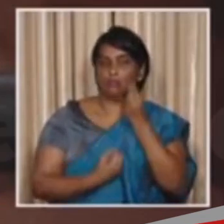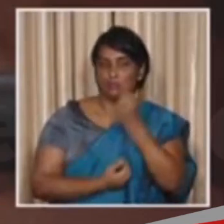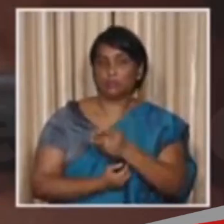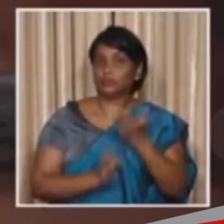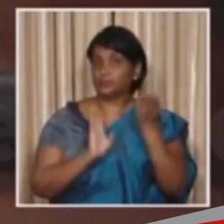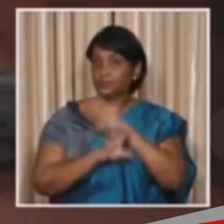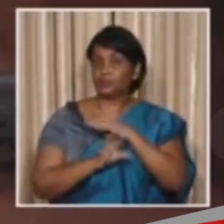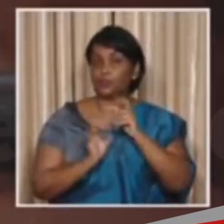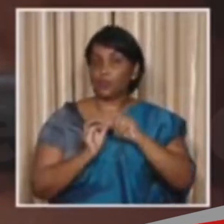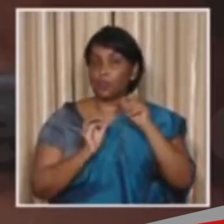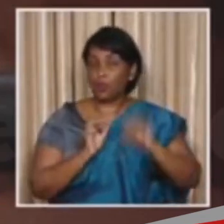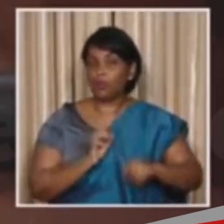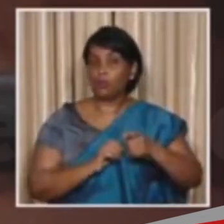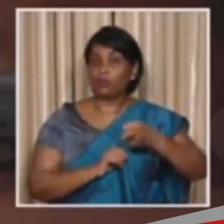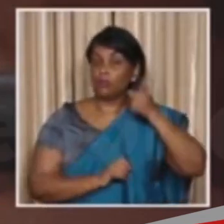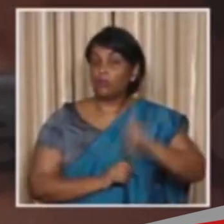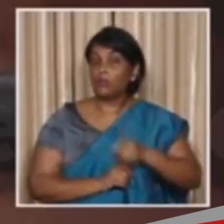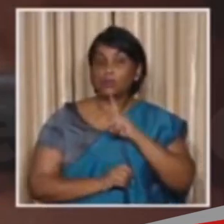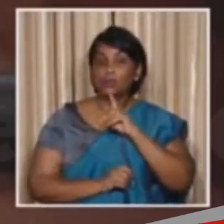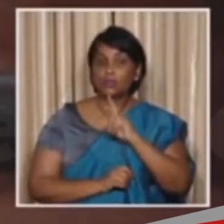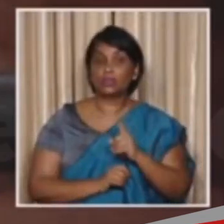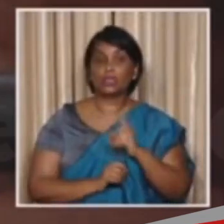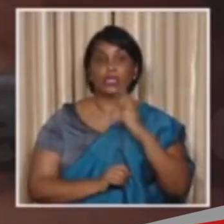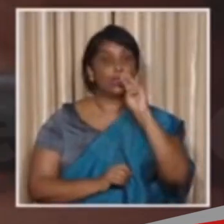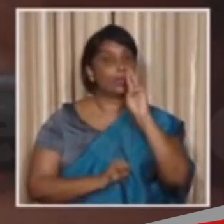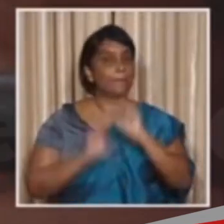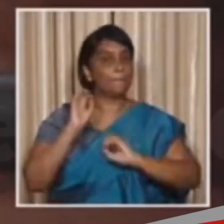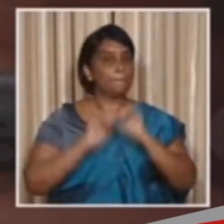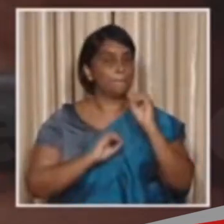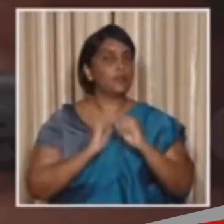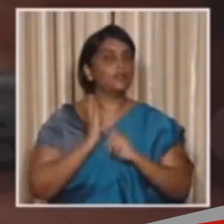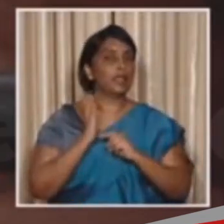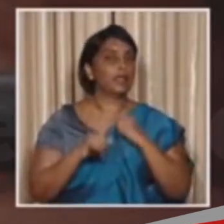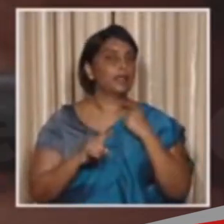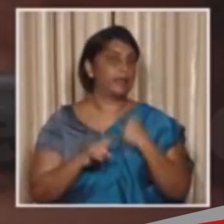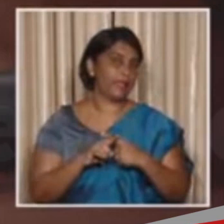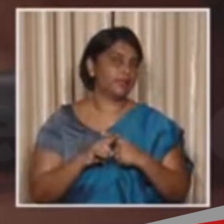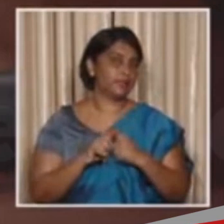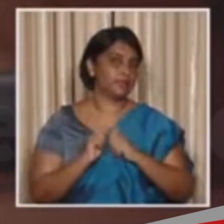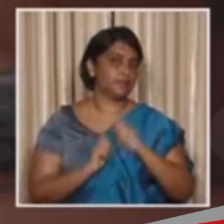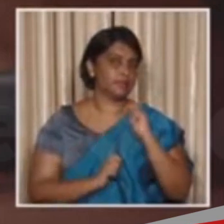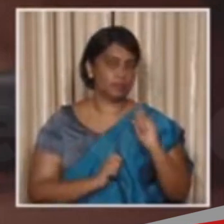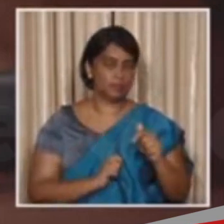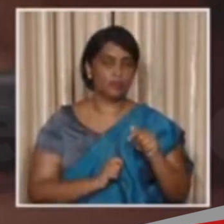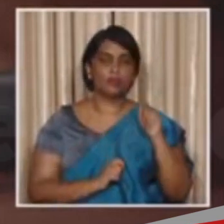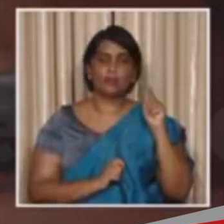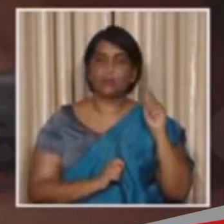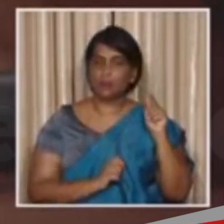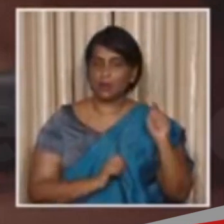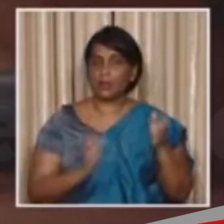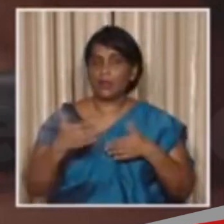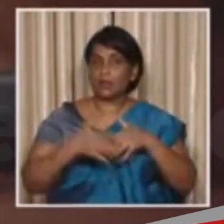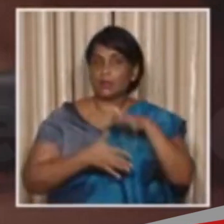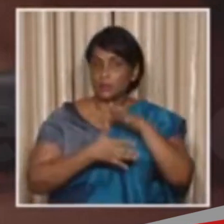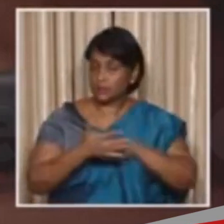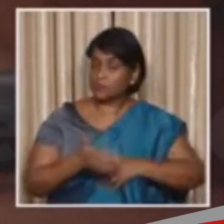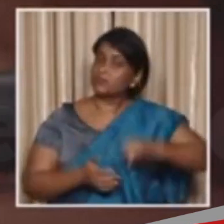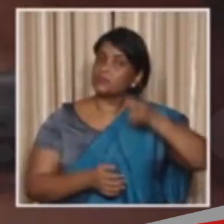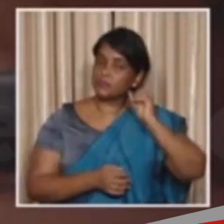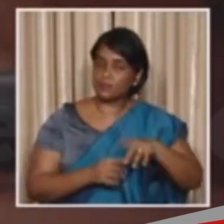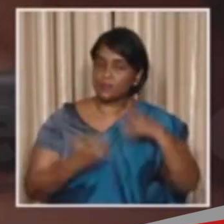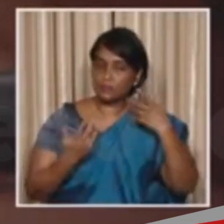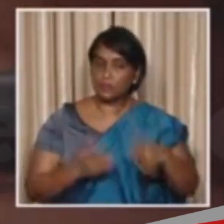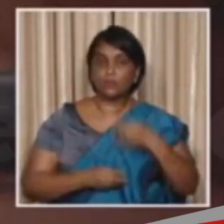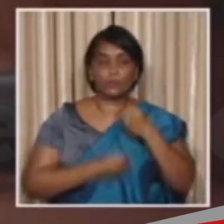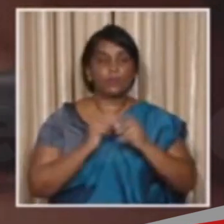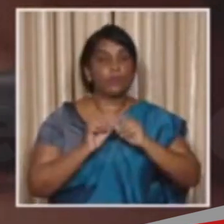යෝජන මණ්ඩලින් අවසර දෙන්නේ මොකක්ද සිර තිහක බදු අනුපාතිකට යටත්තු. දැ මේ අය කැබිනට පත්‍රකව අනුමත කර තිබෙන